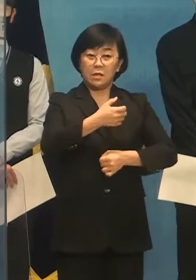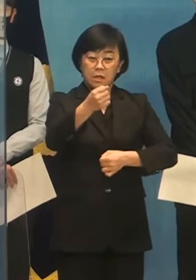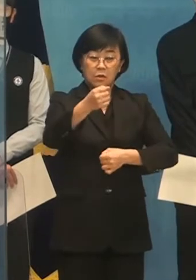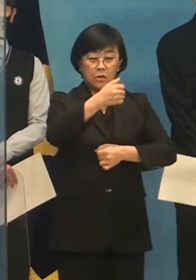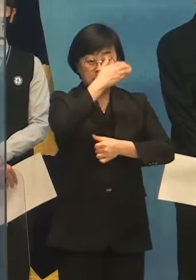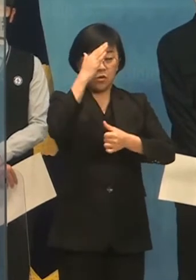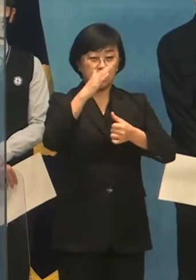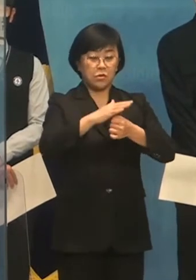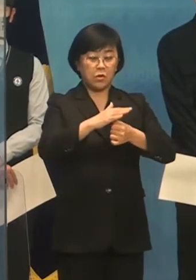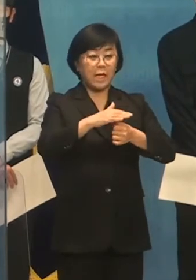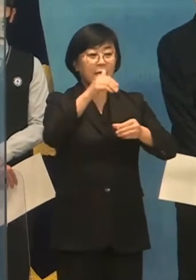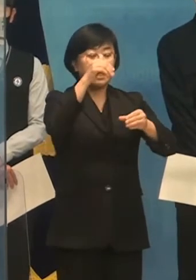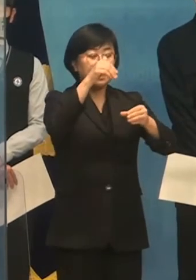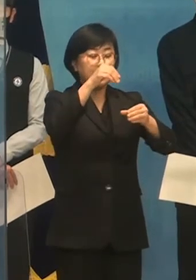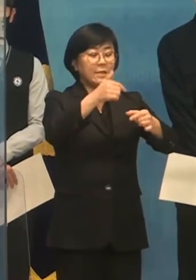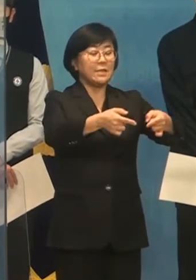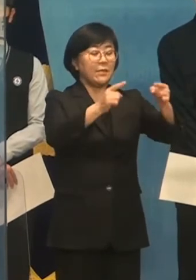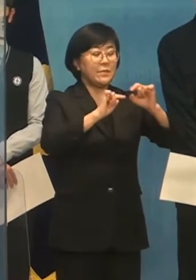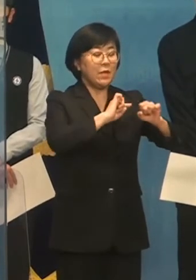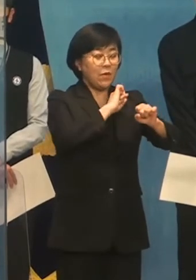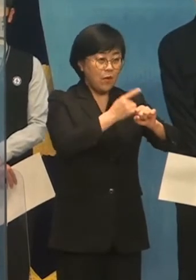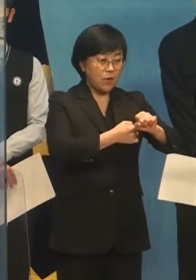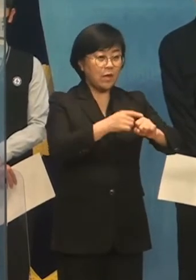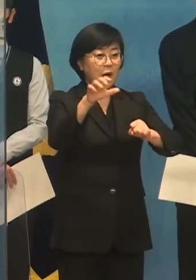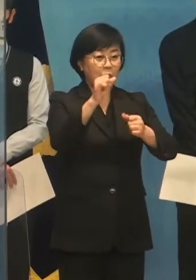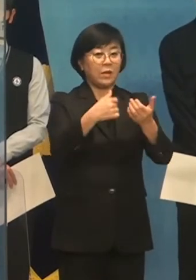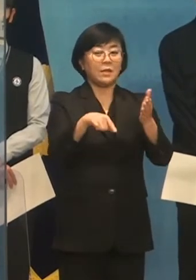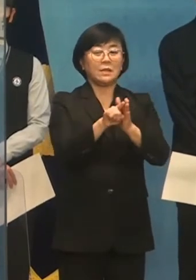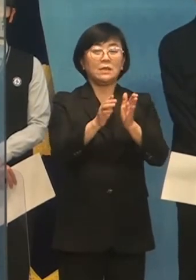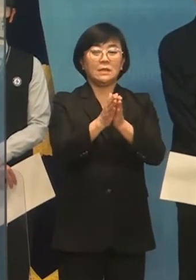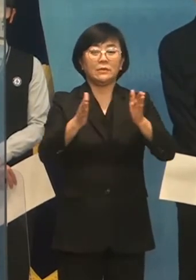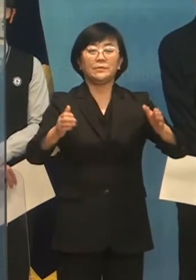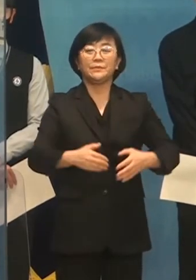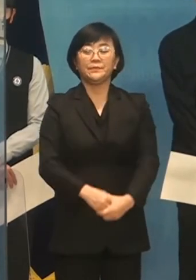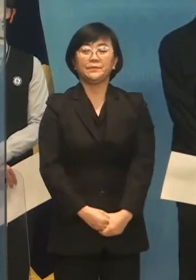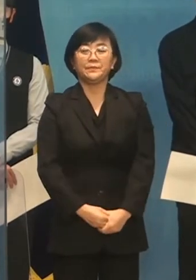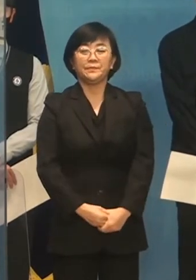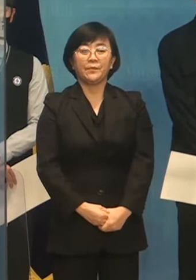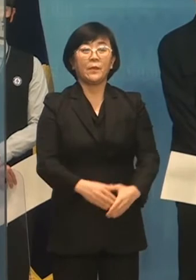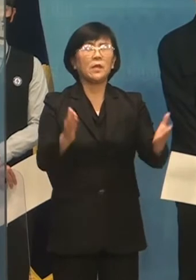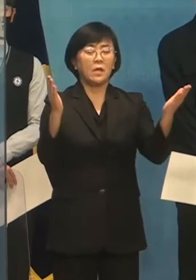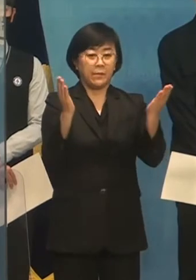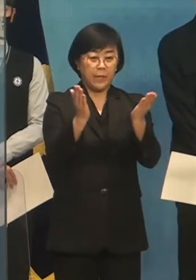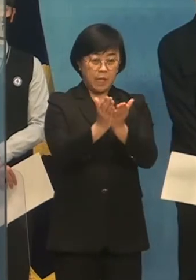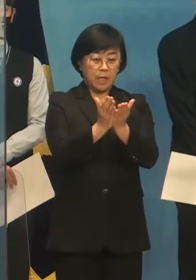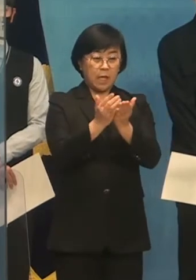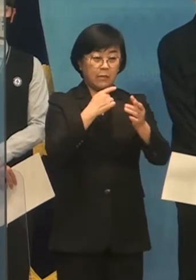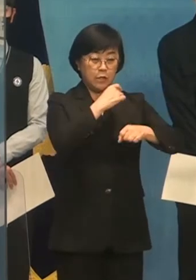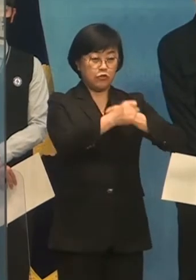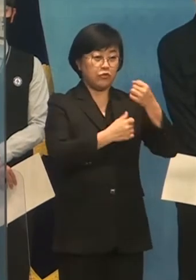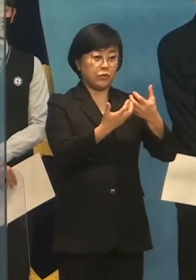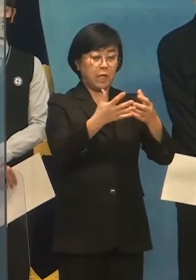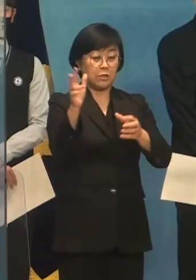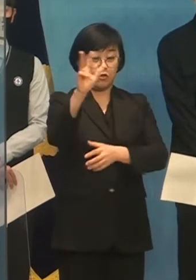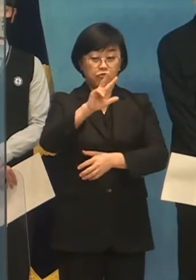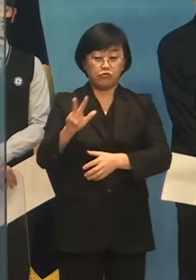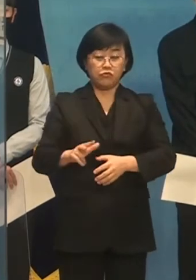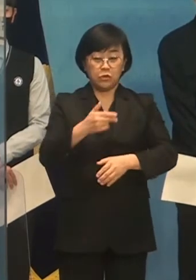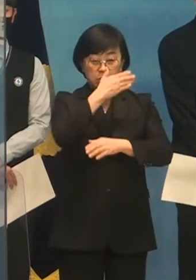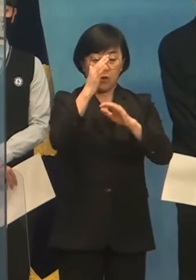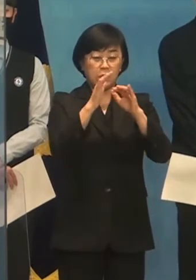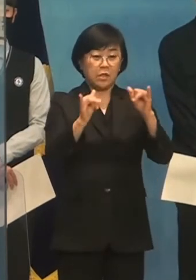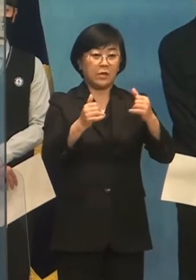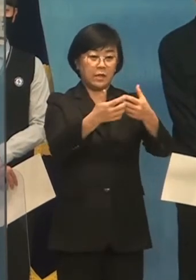평선의 참정권을 확보하기 위한 노력들이 이제 한 걸음을 떼었습니다. 이에 발맞춰서 더불어민주당 전국청년당은